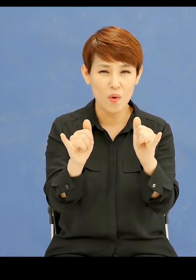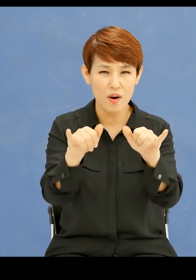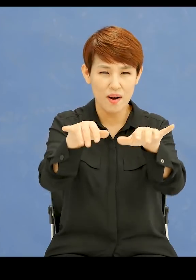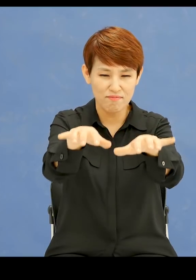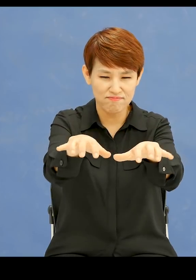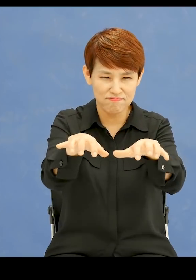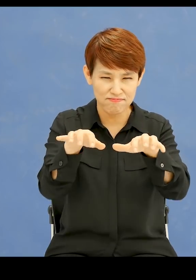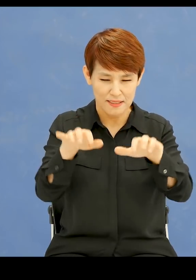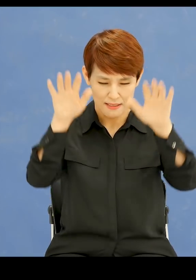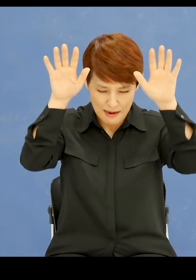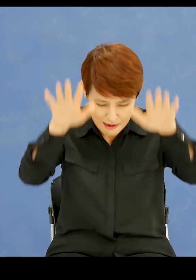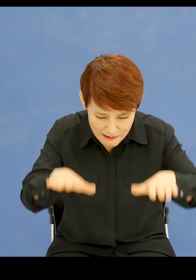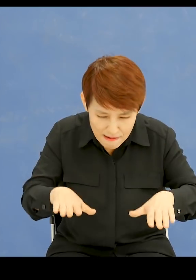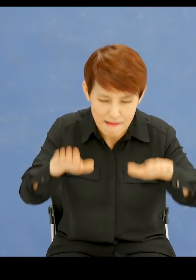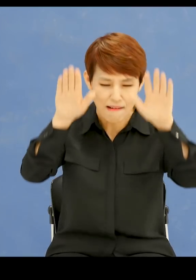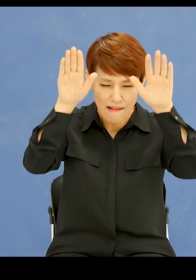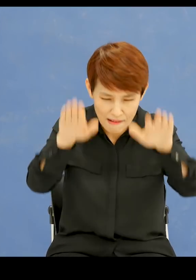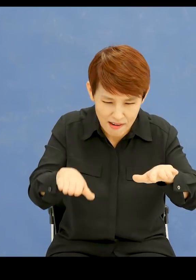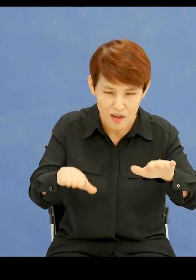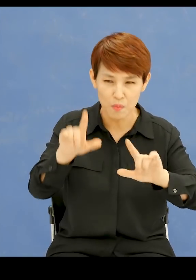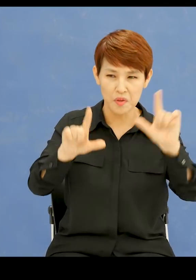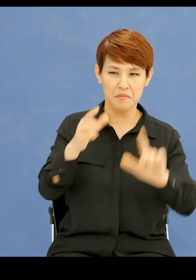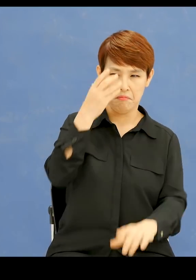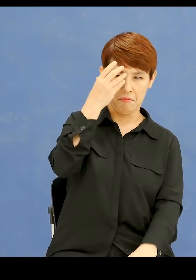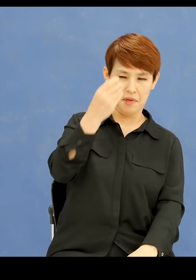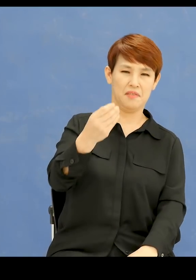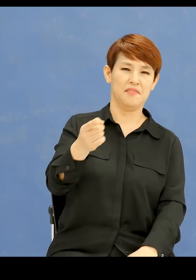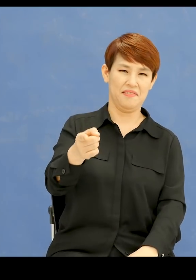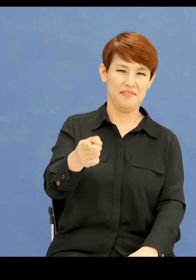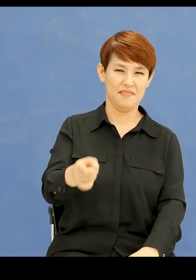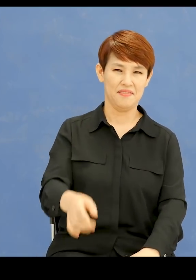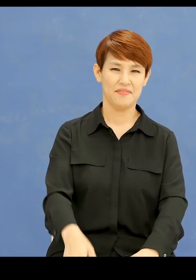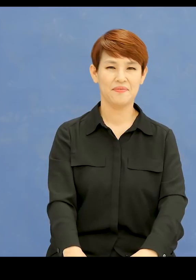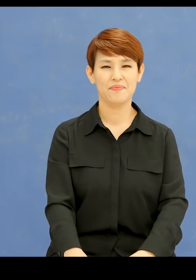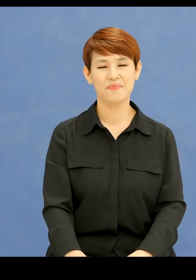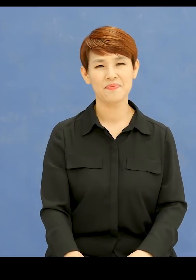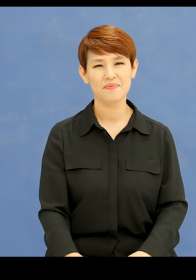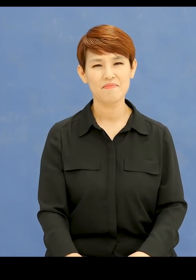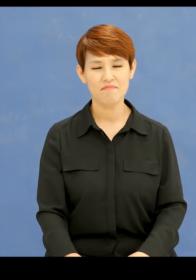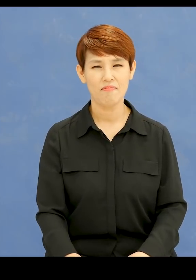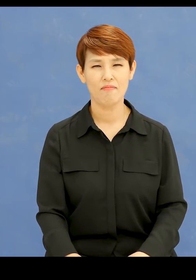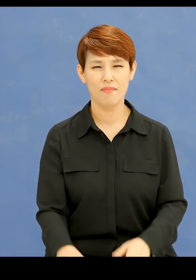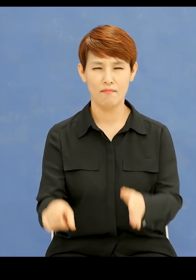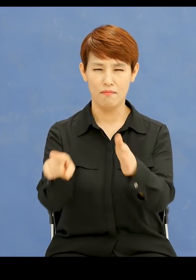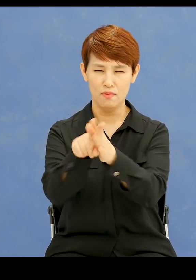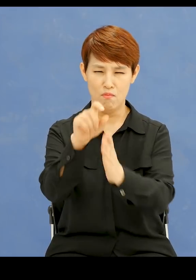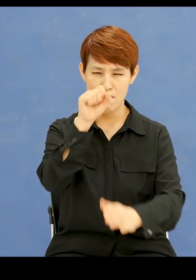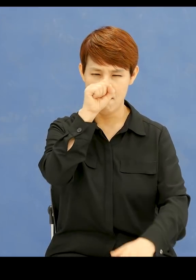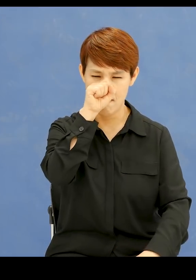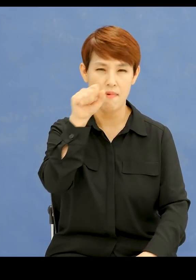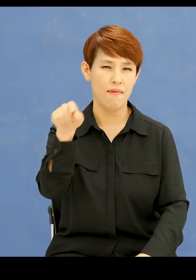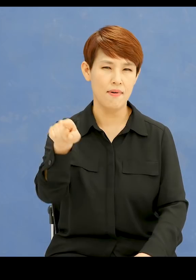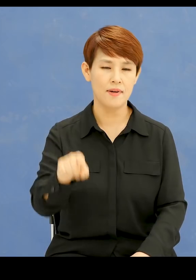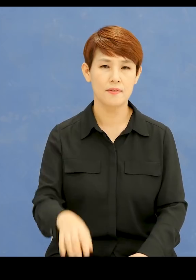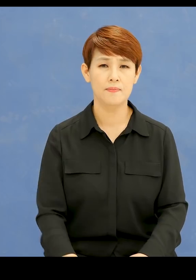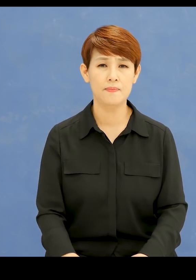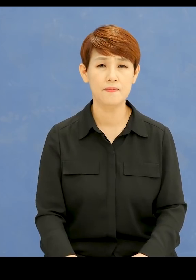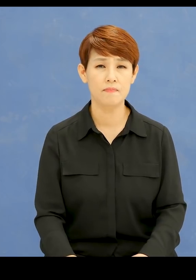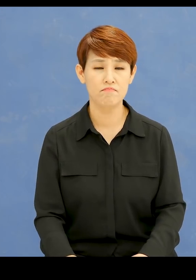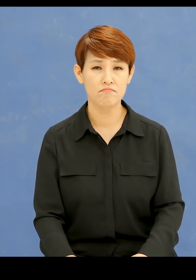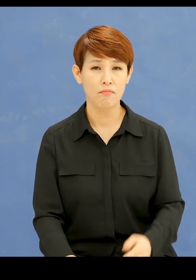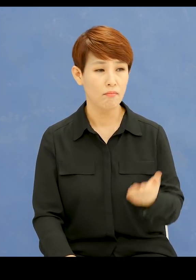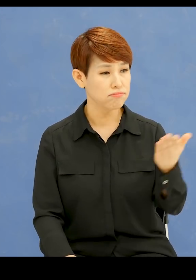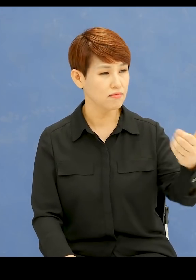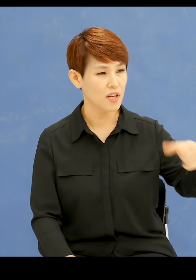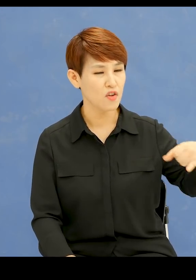그래 열심히 그렇게 절을 했던 그런 모습을 제가 봤어요. 굉장히 독실해 보였던 것 같아요. 그 당시에도. 그럼